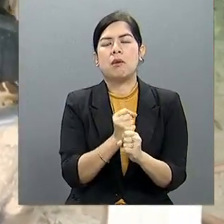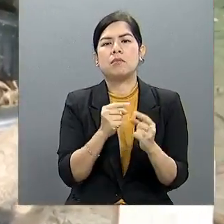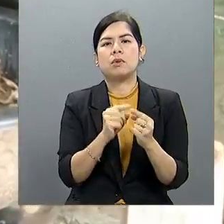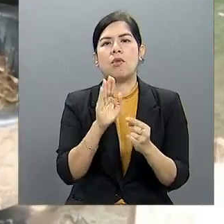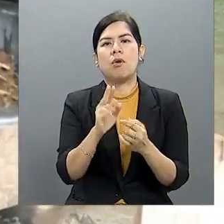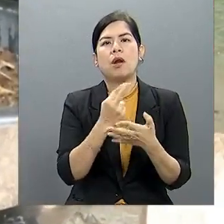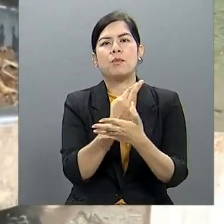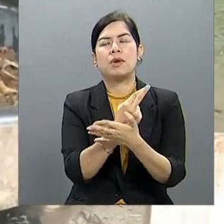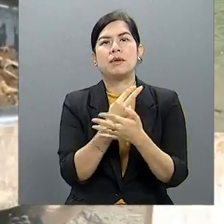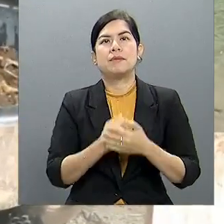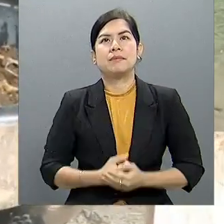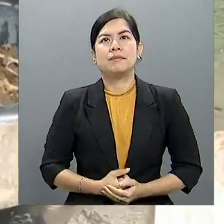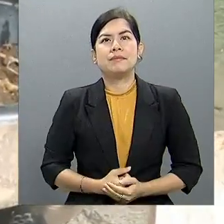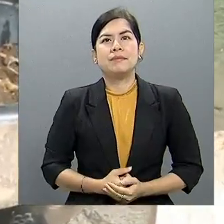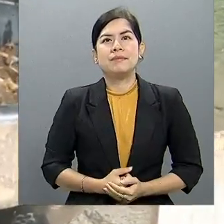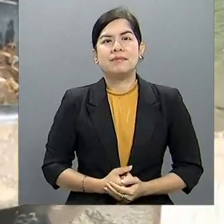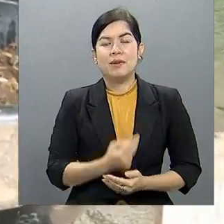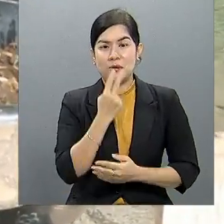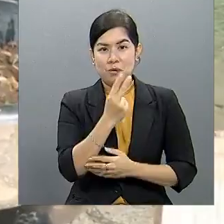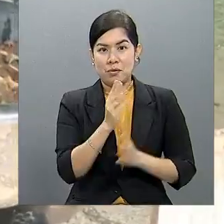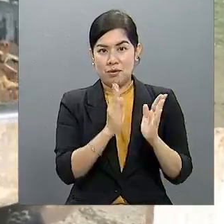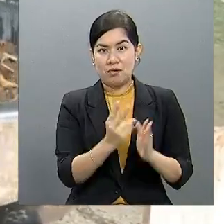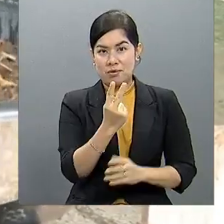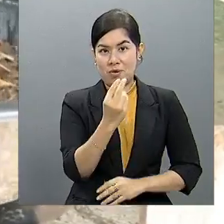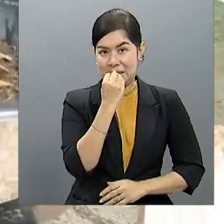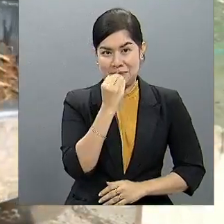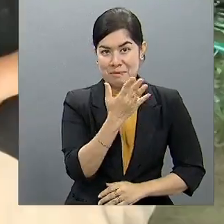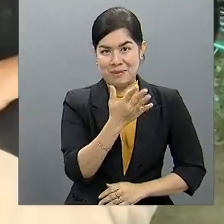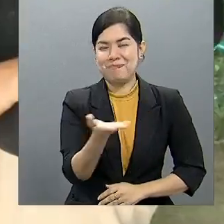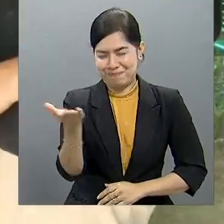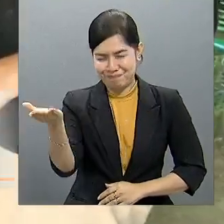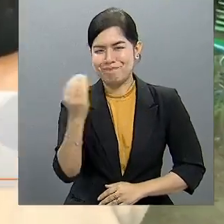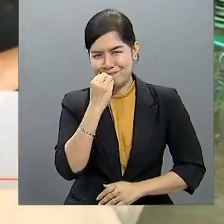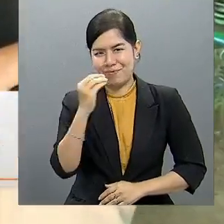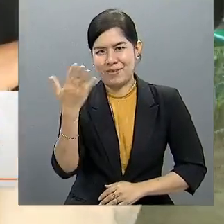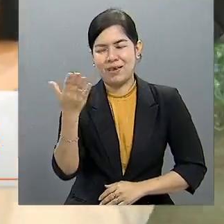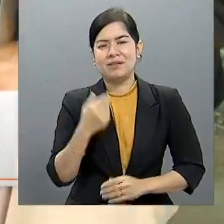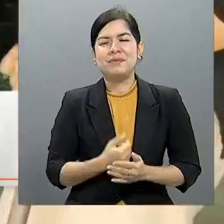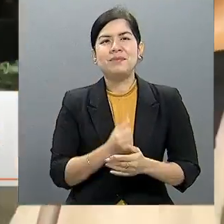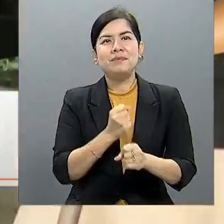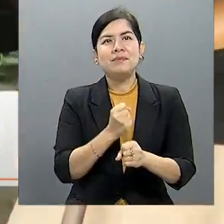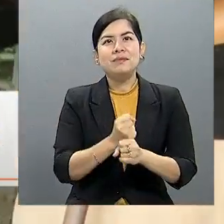ผมบอกแลววคณสองคนไม่กินรอกนะเชสารก่อนเลยแต่สามาถไปทำได้เป็รายได้เสรมAfter you